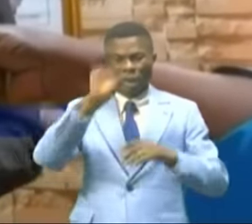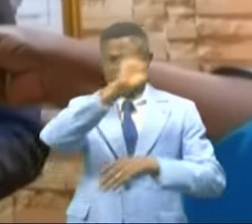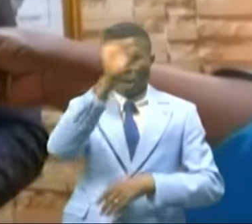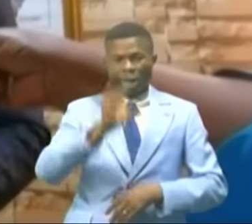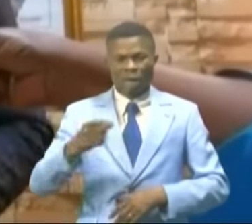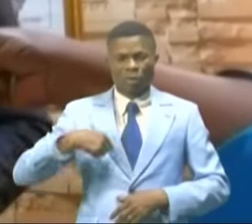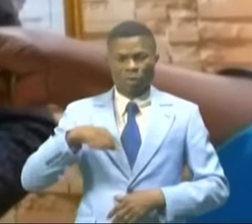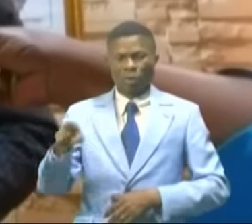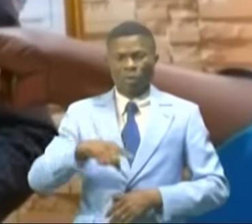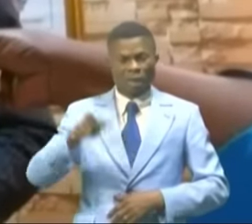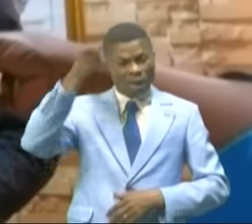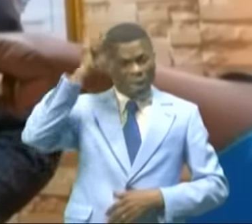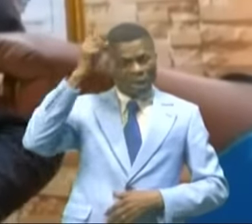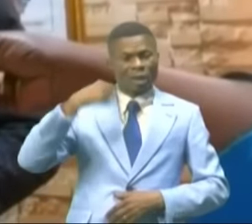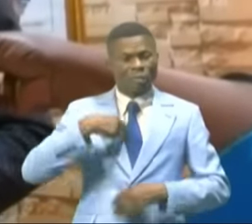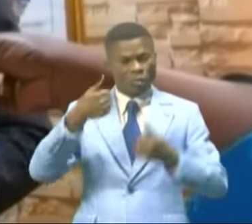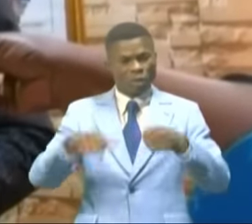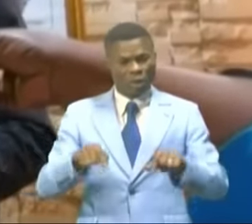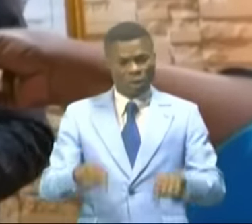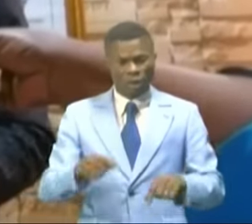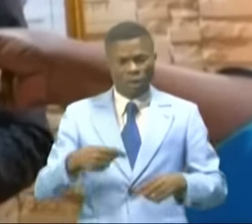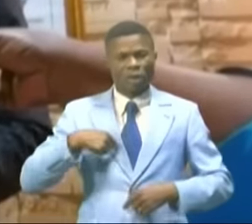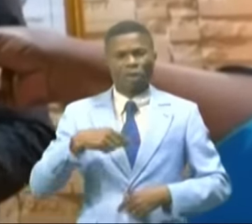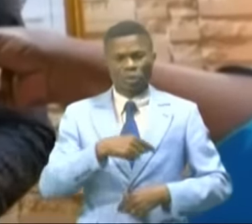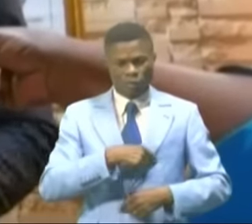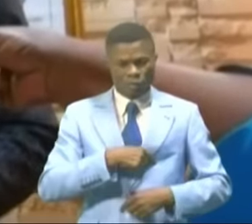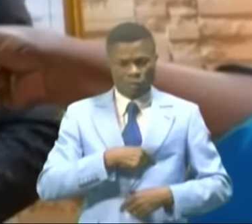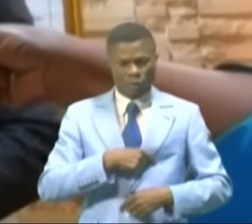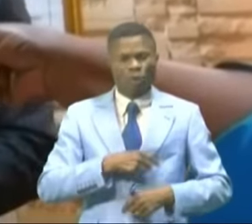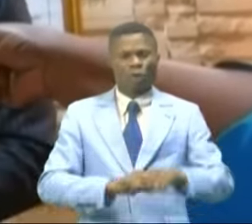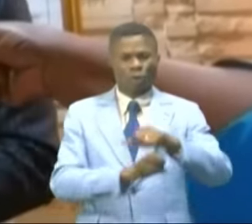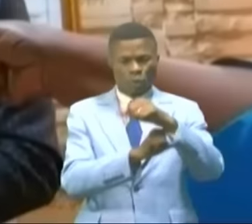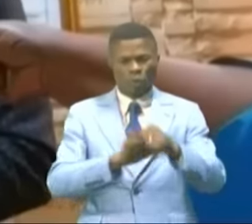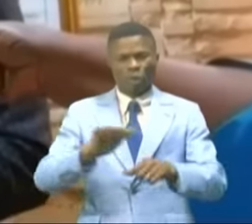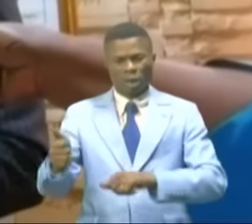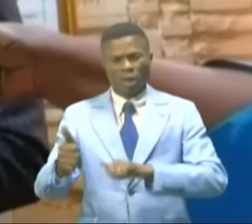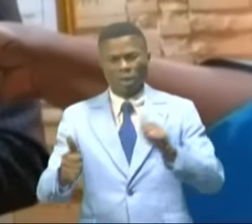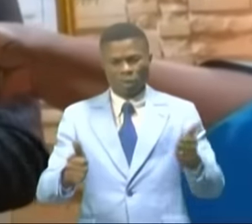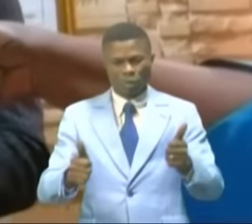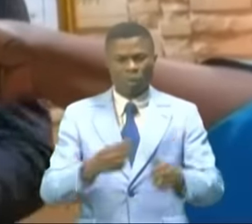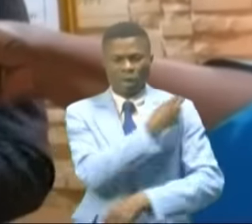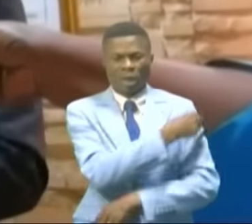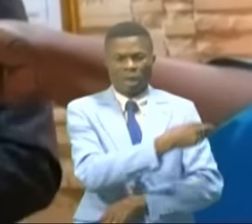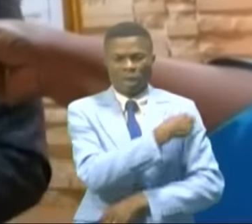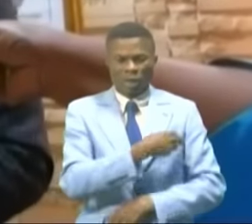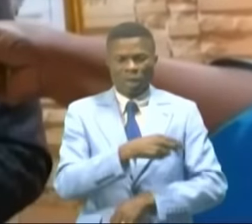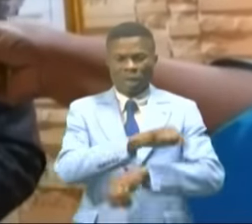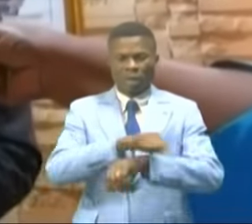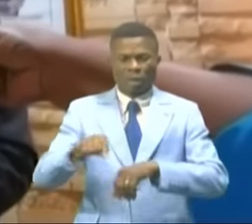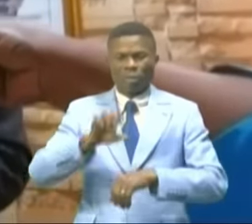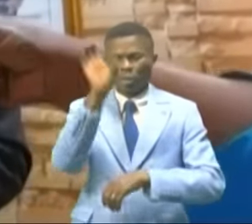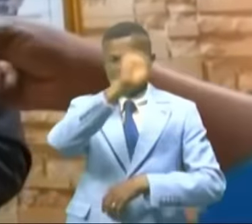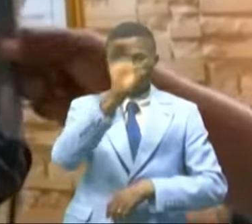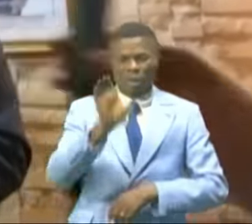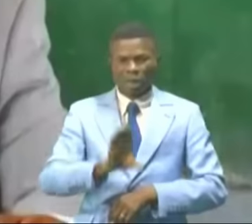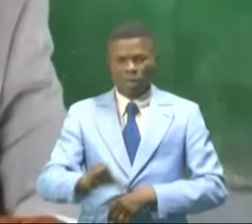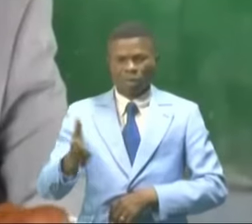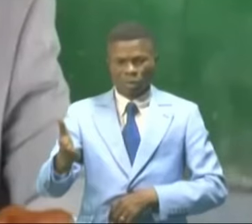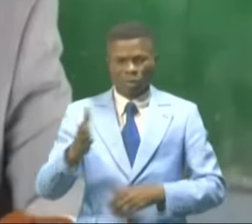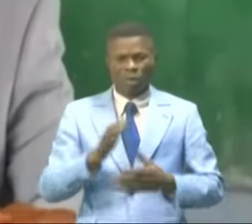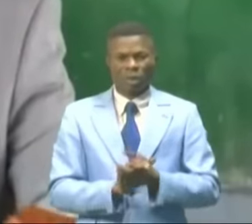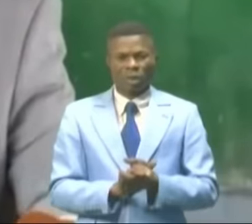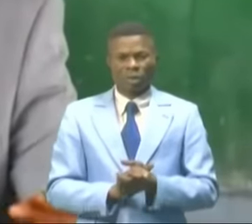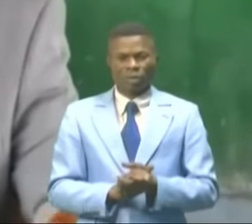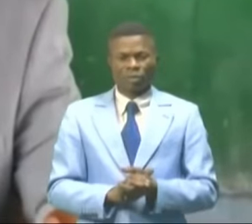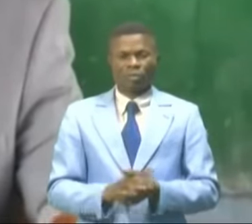aussi longtemps que je serai ici, nous allons nous accompagner mutuellement, la Croix-Rouge et l'administration communale. Le président provincial